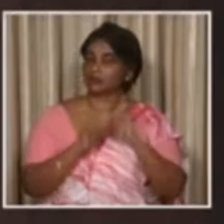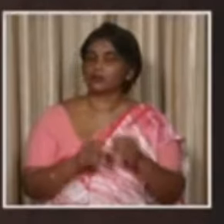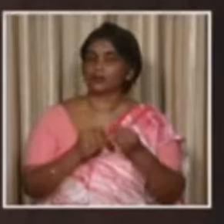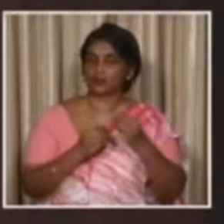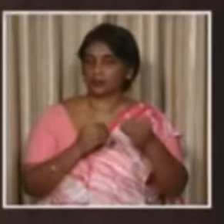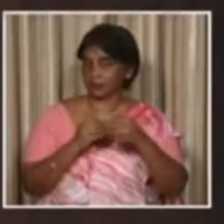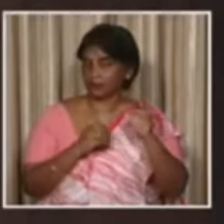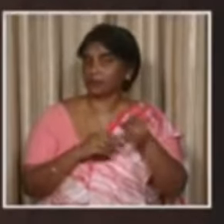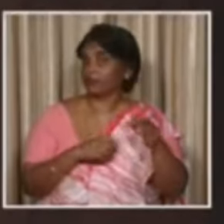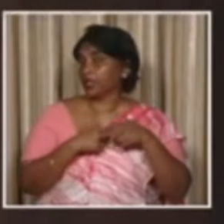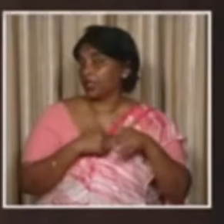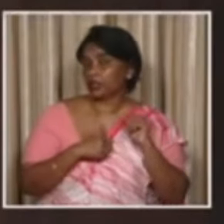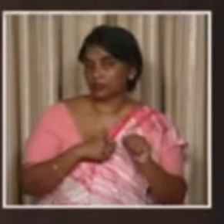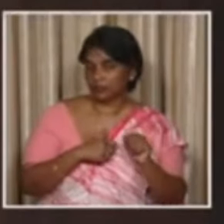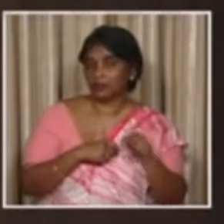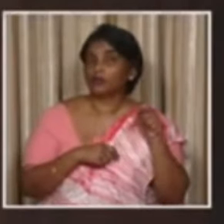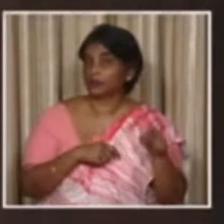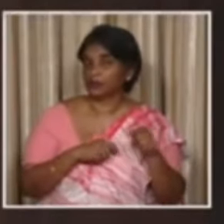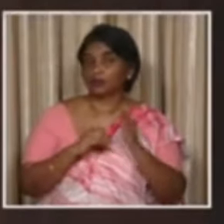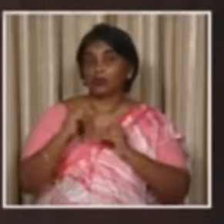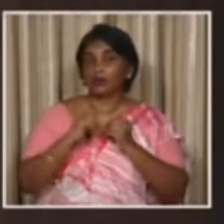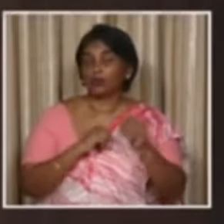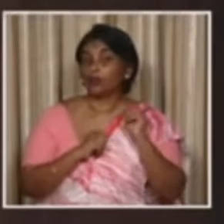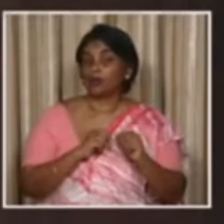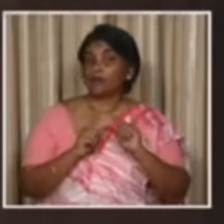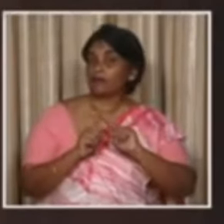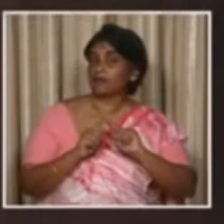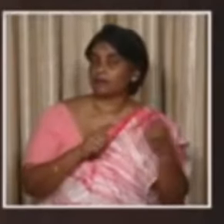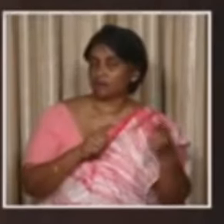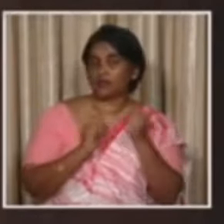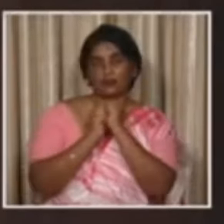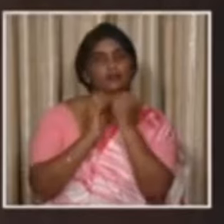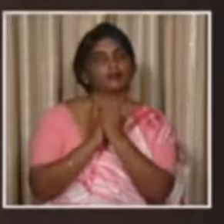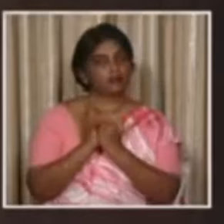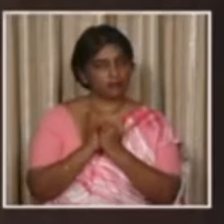ගැන. මොකද හේතුව මේක කරන්න හැදුවේ වෙනත් වැඩපිළිල.